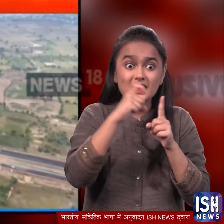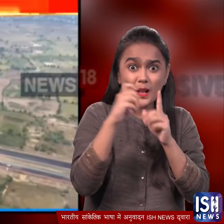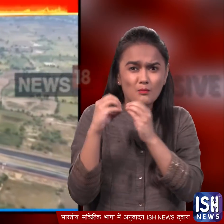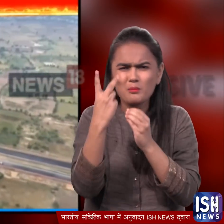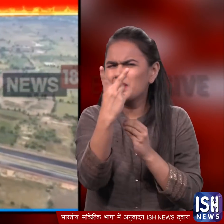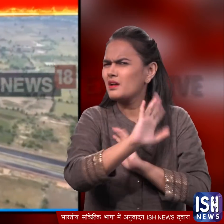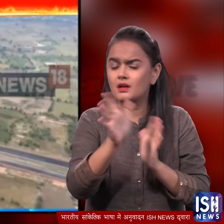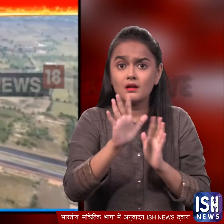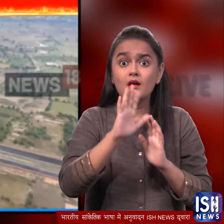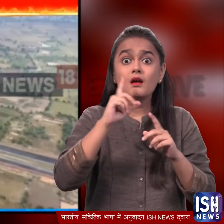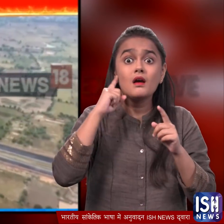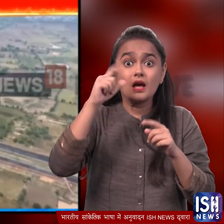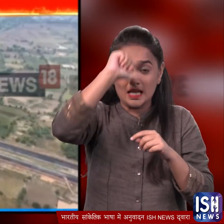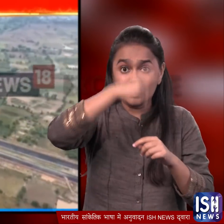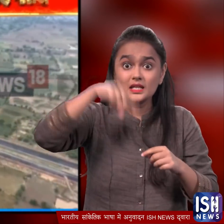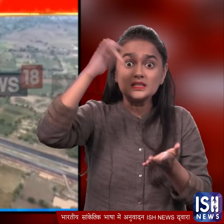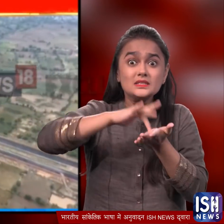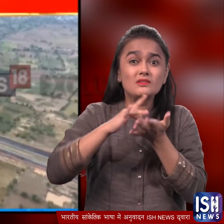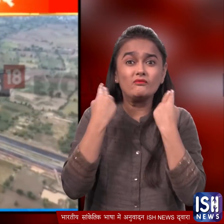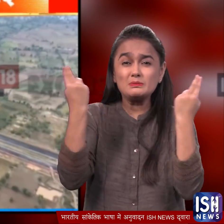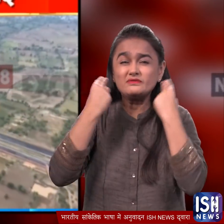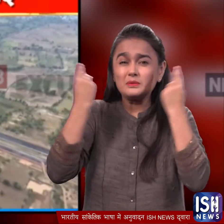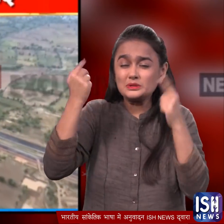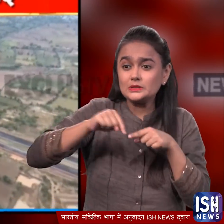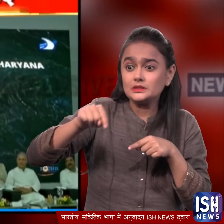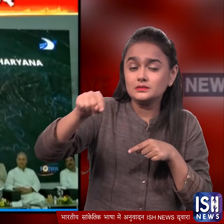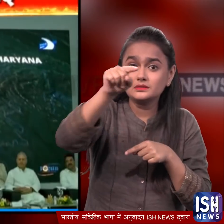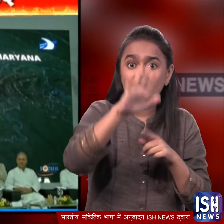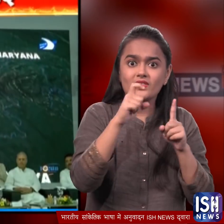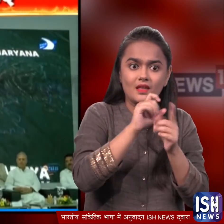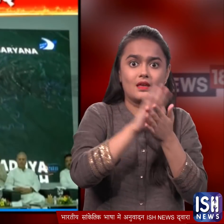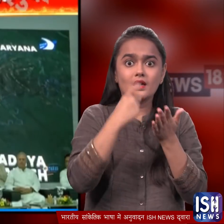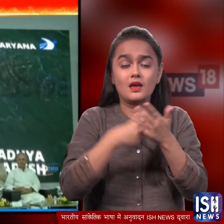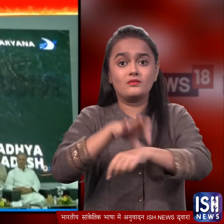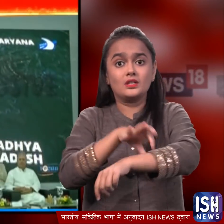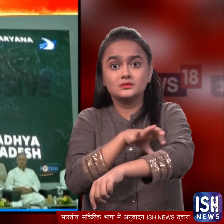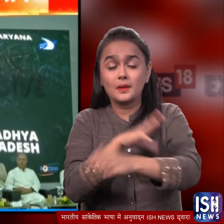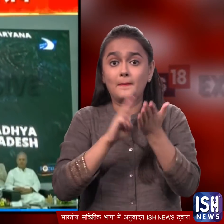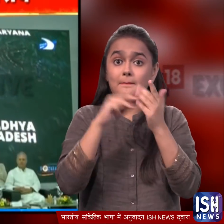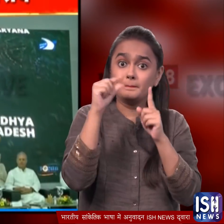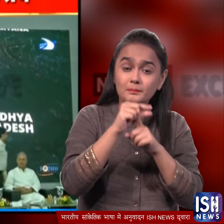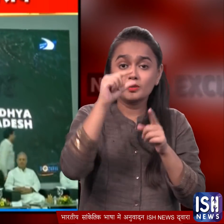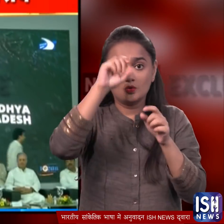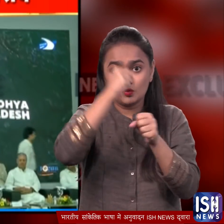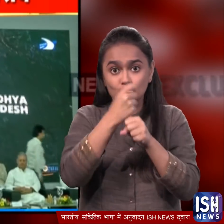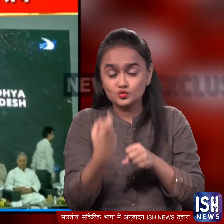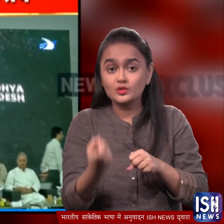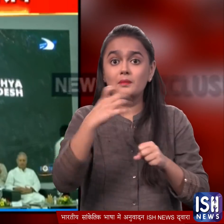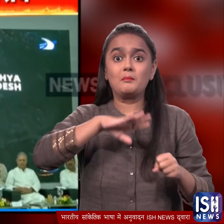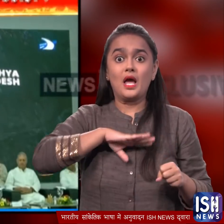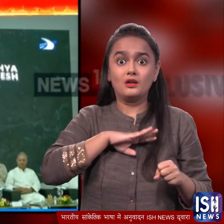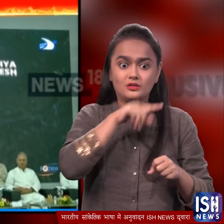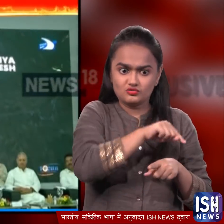केवल दिल्ली और मुंबई नहीं बल्कि देश के कई बड़े शहरों की कनेक्टिविटी को बेहतर बनाएगा। ये हाईवे दिल्ली, हरियाणा, राजस्थान, मध्य प्रदेश, गुजरात